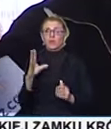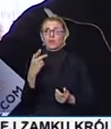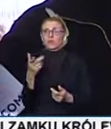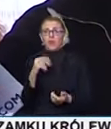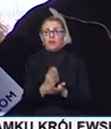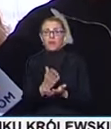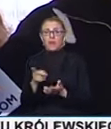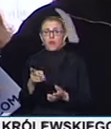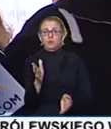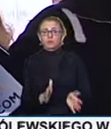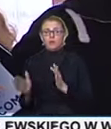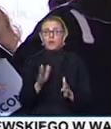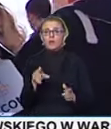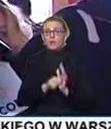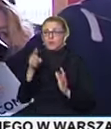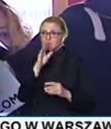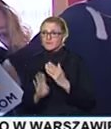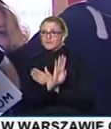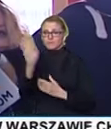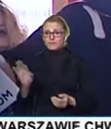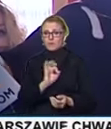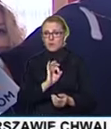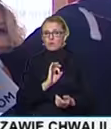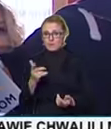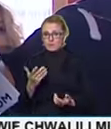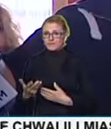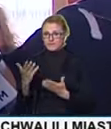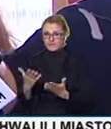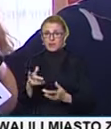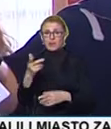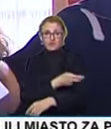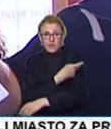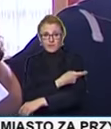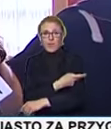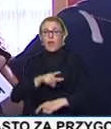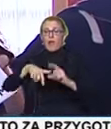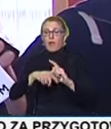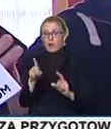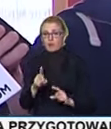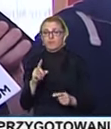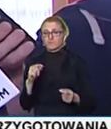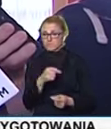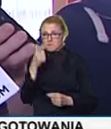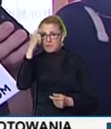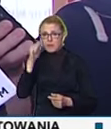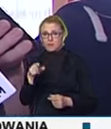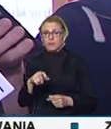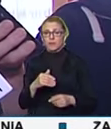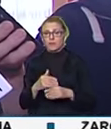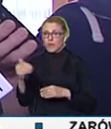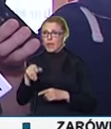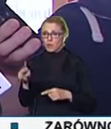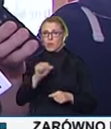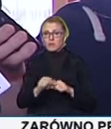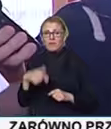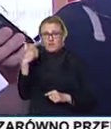kwestia przygotowania się do prezentacji naszej oferty w czerwcu. Ale proszę pamiętać, że nadal są